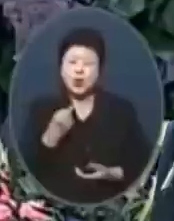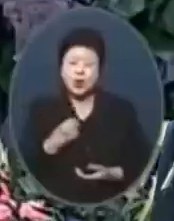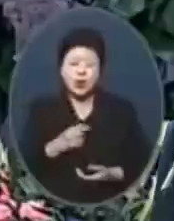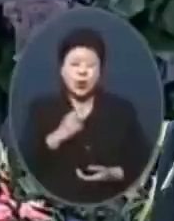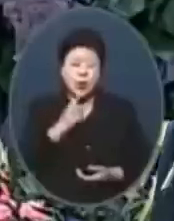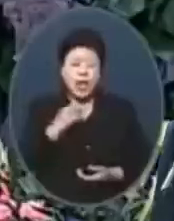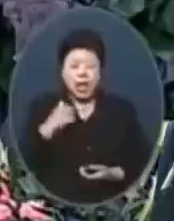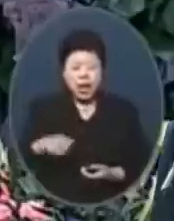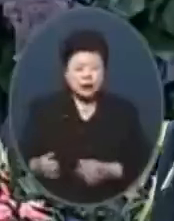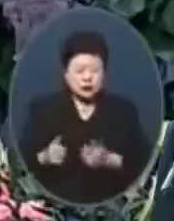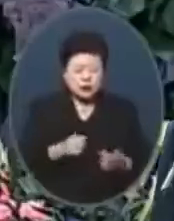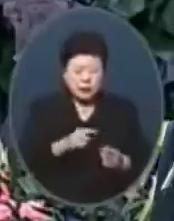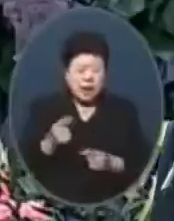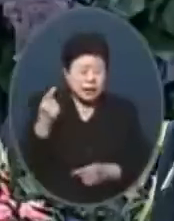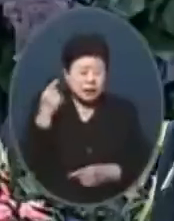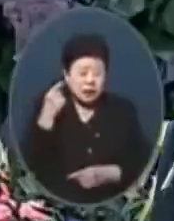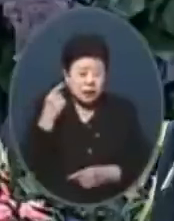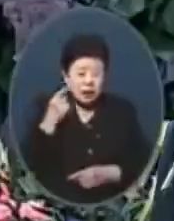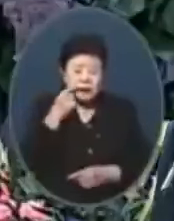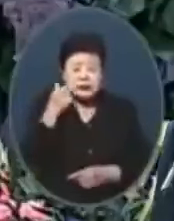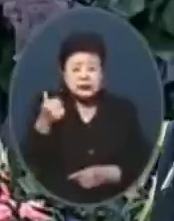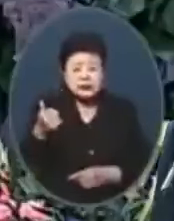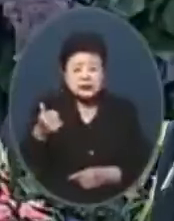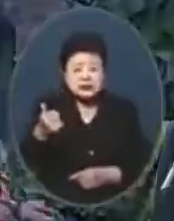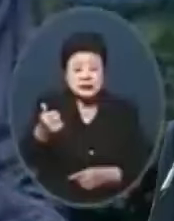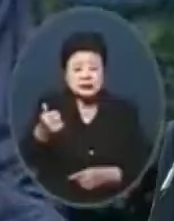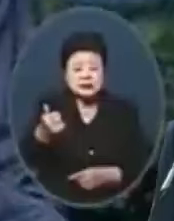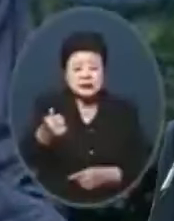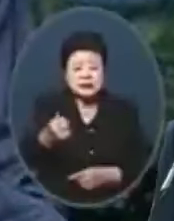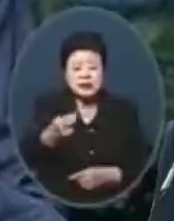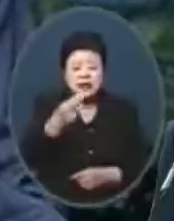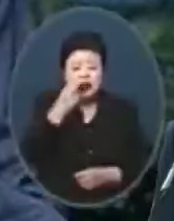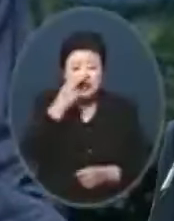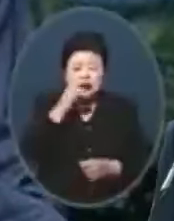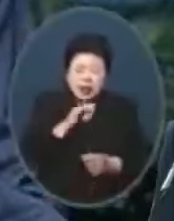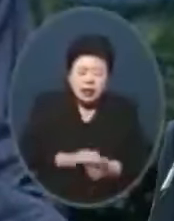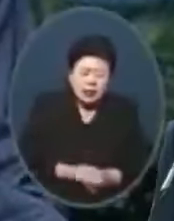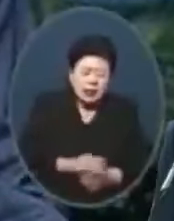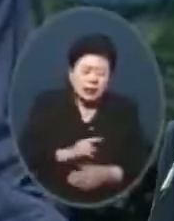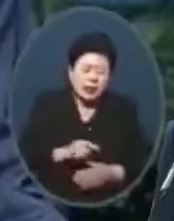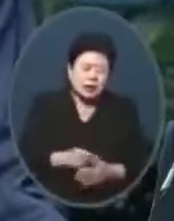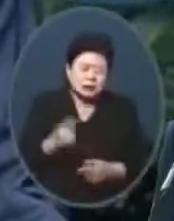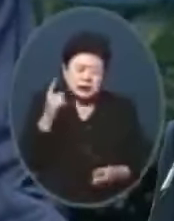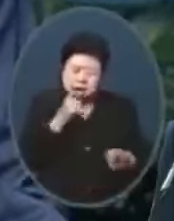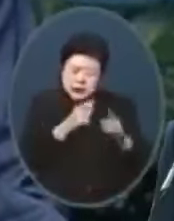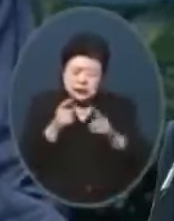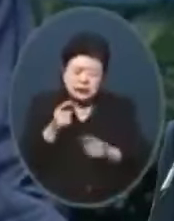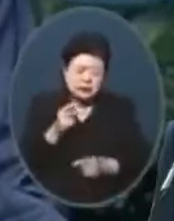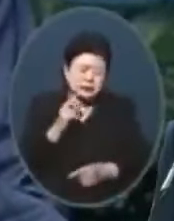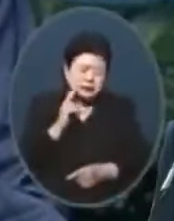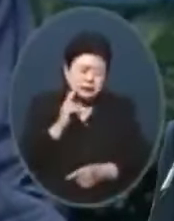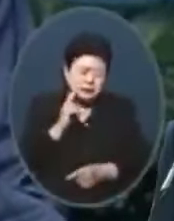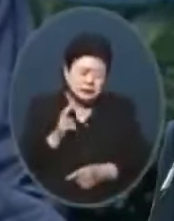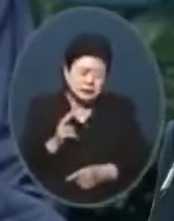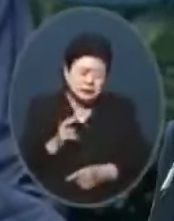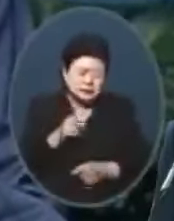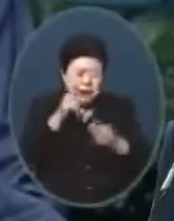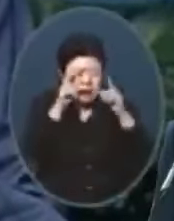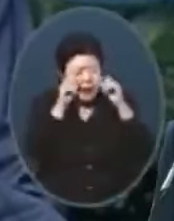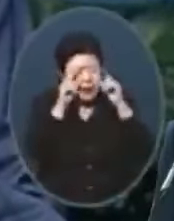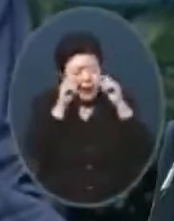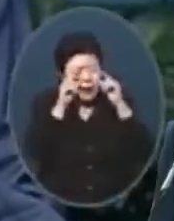죽었다는 소식을 듣고 난 다음 그 아버지가 얼마나 마음이 상해서 고통스러웠던지 잠을 못